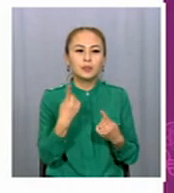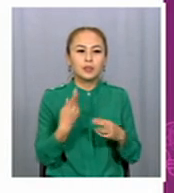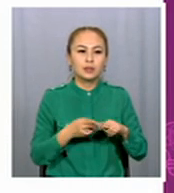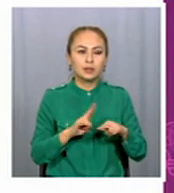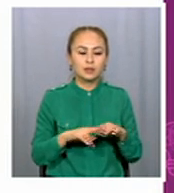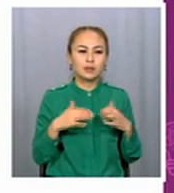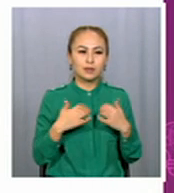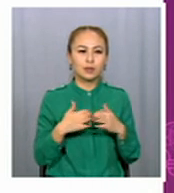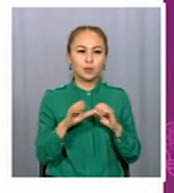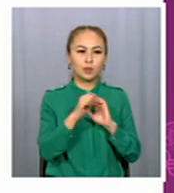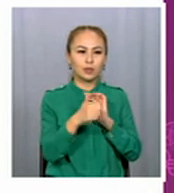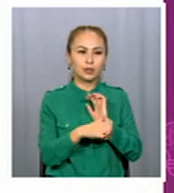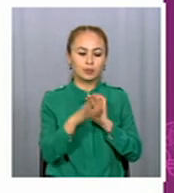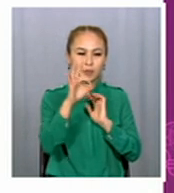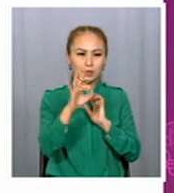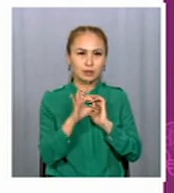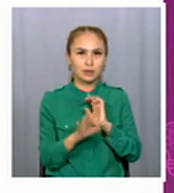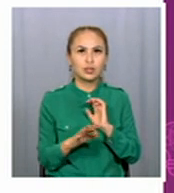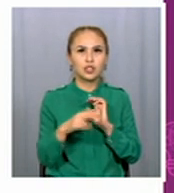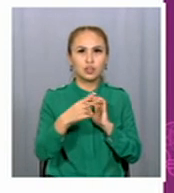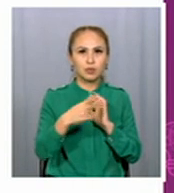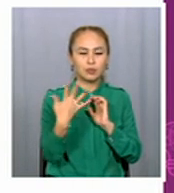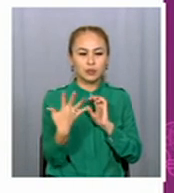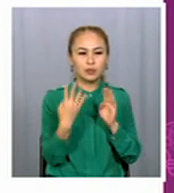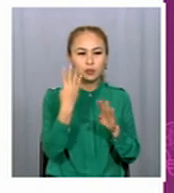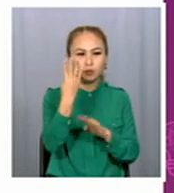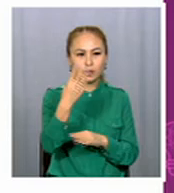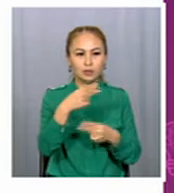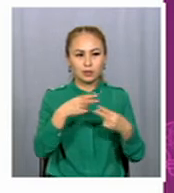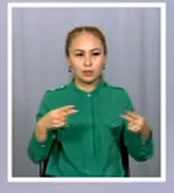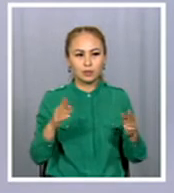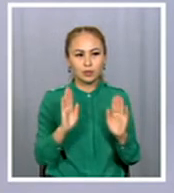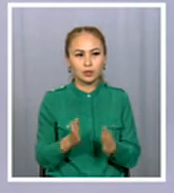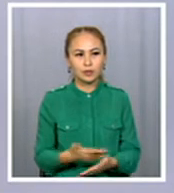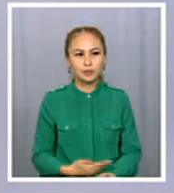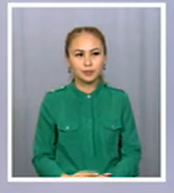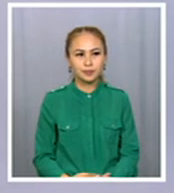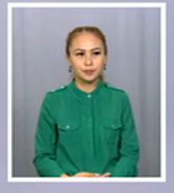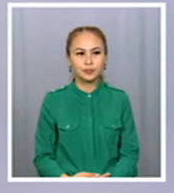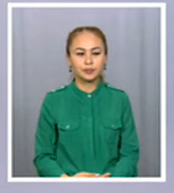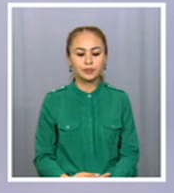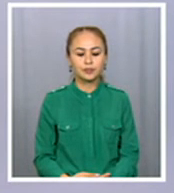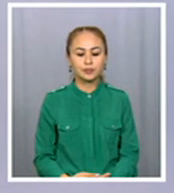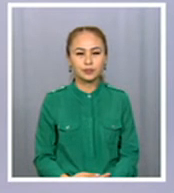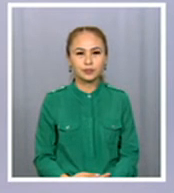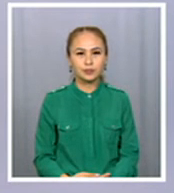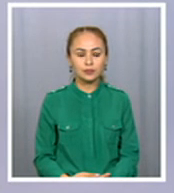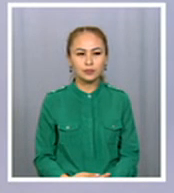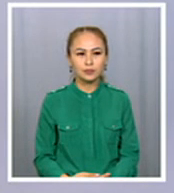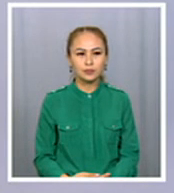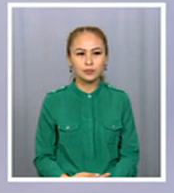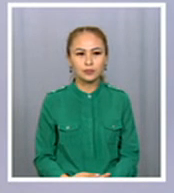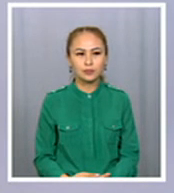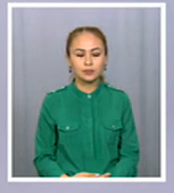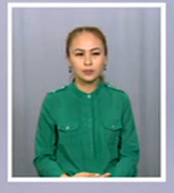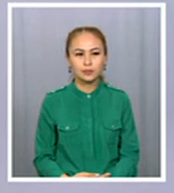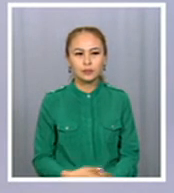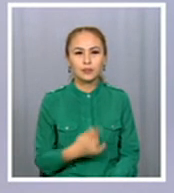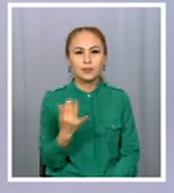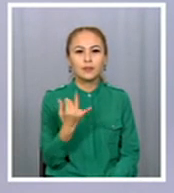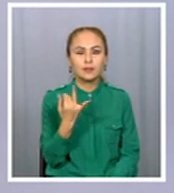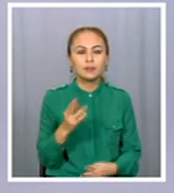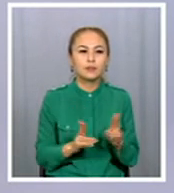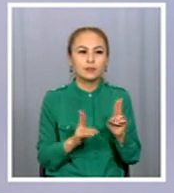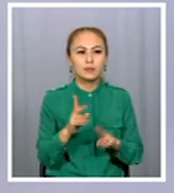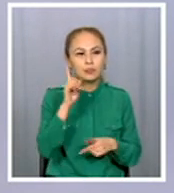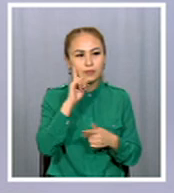санның 16%-ы 25-тен 4-ке тең болады. Ал енді сабағымыздың соңында бір қызықты әдісті